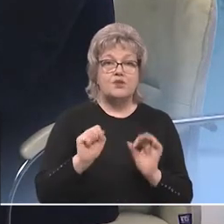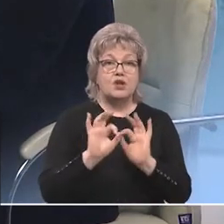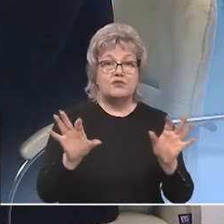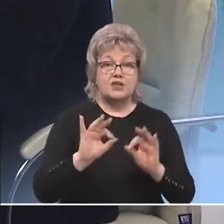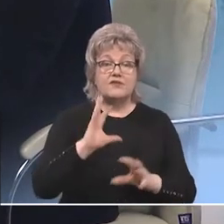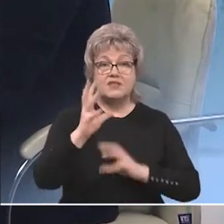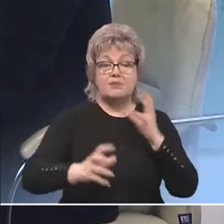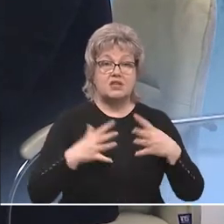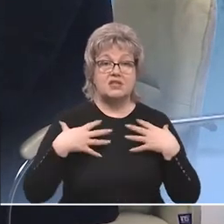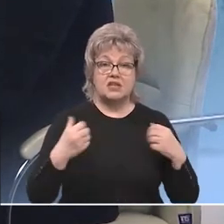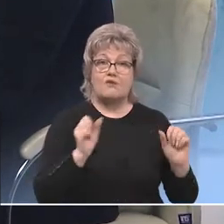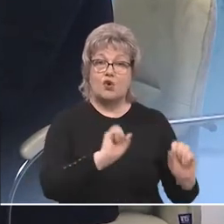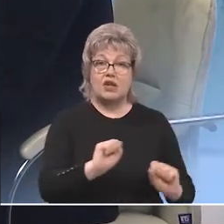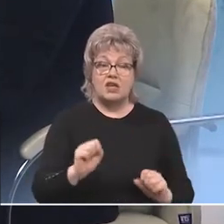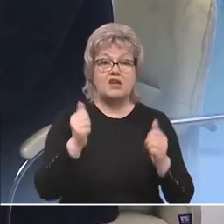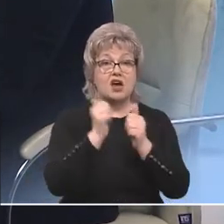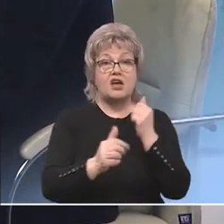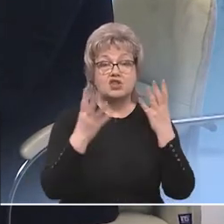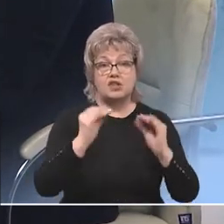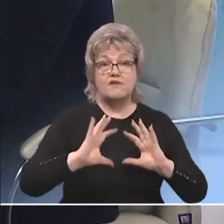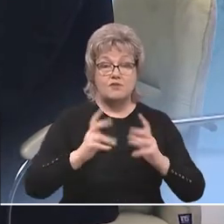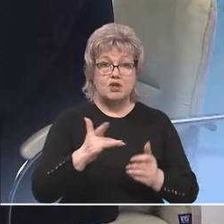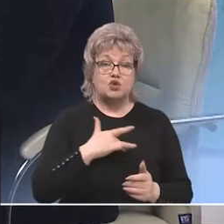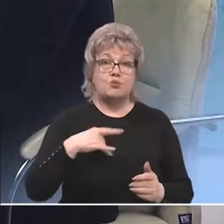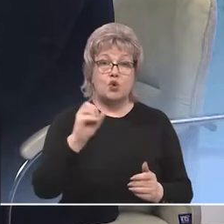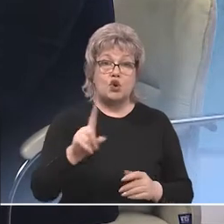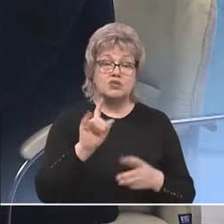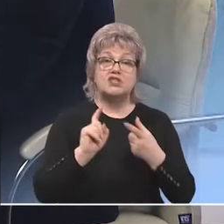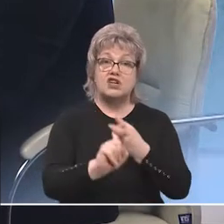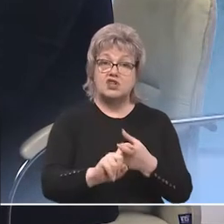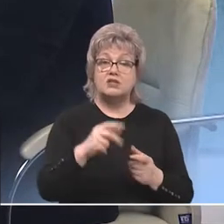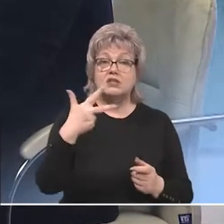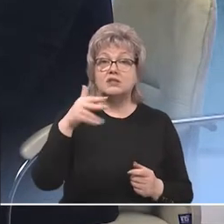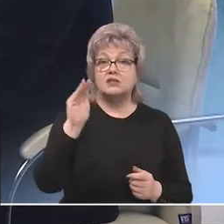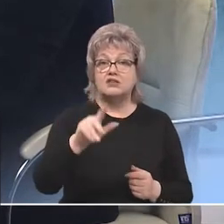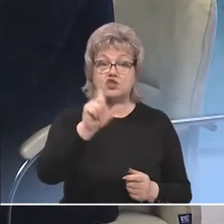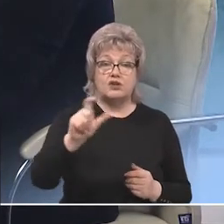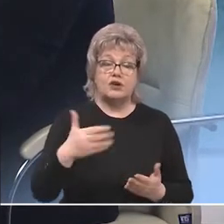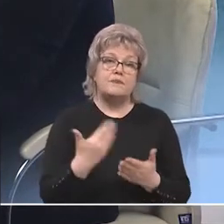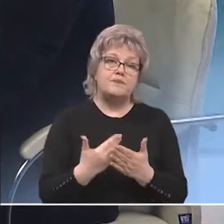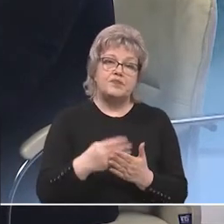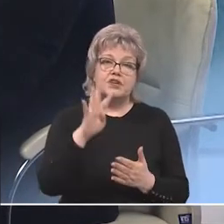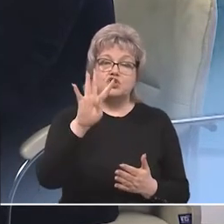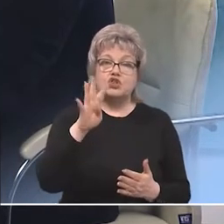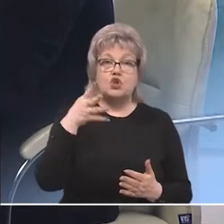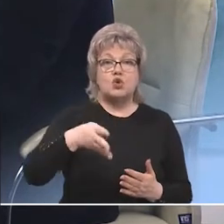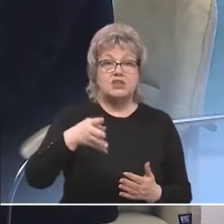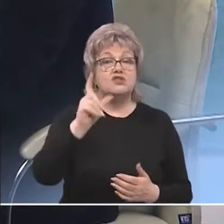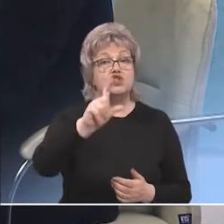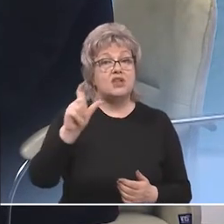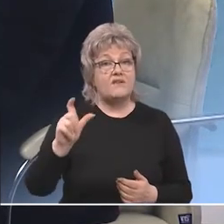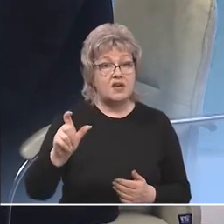информации Всемирной организации здравоохранения, каждый день в мире туберкулезом заражаются около 30 тысяч человек и около 4 тысяч